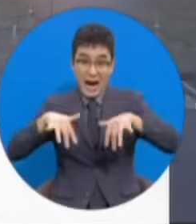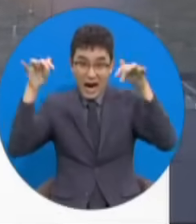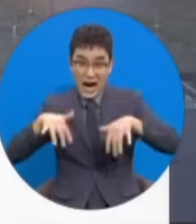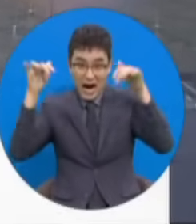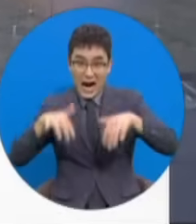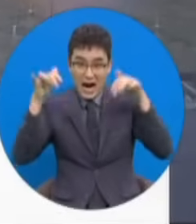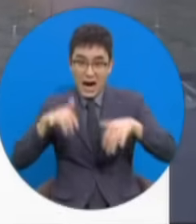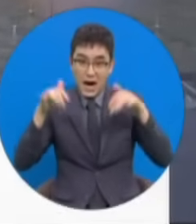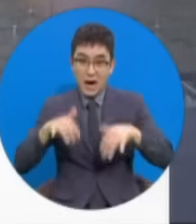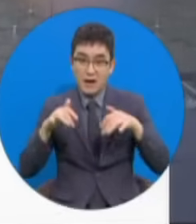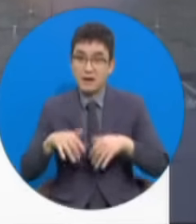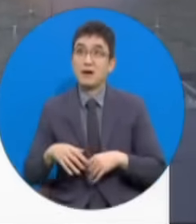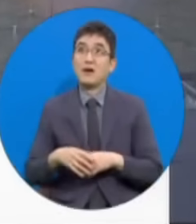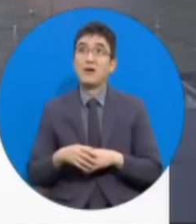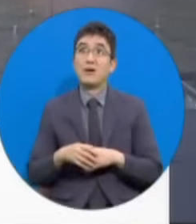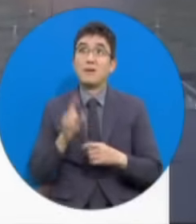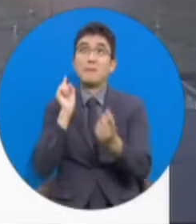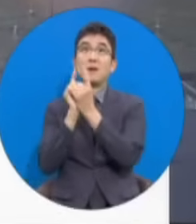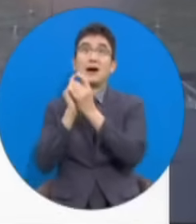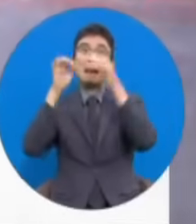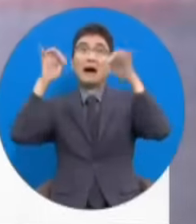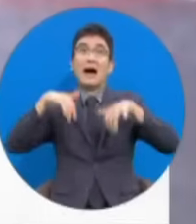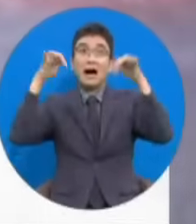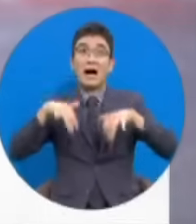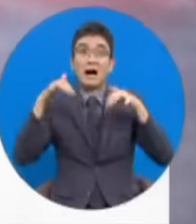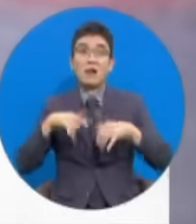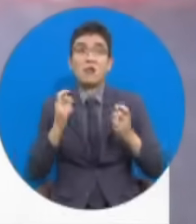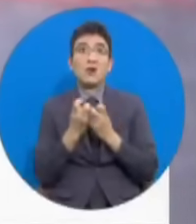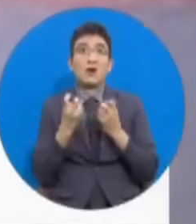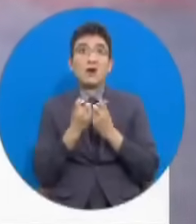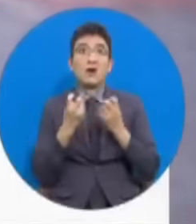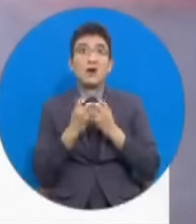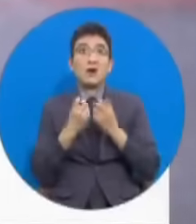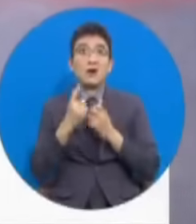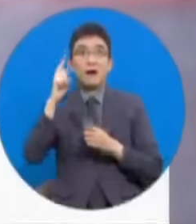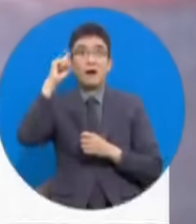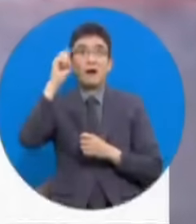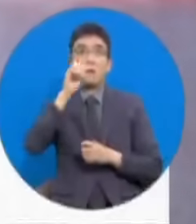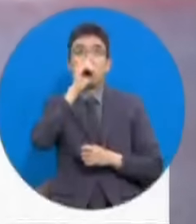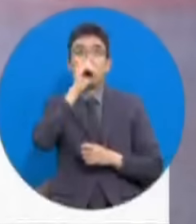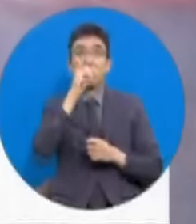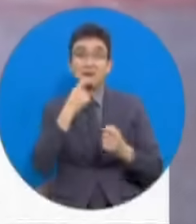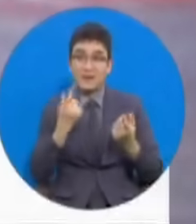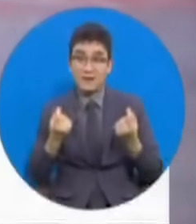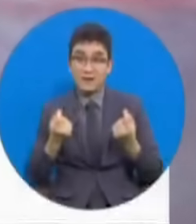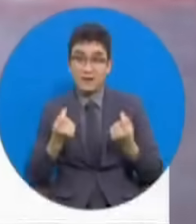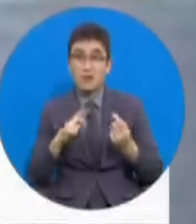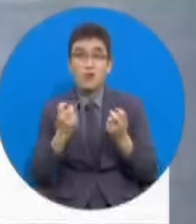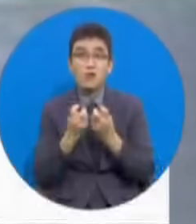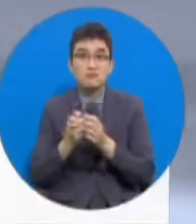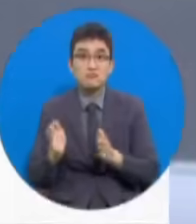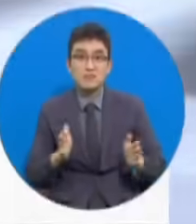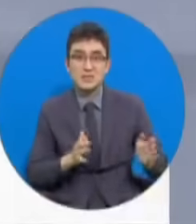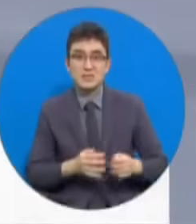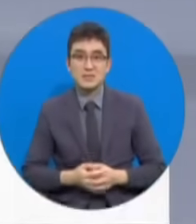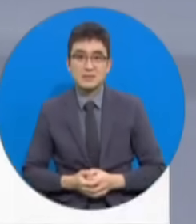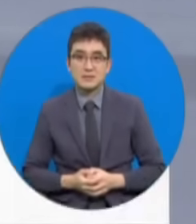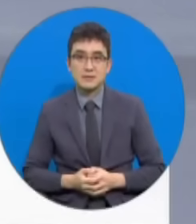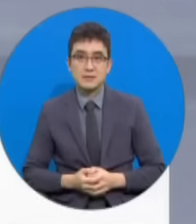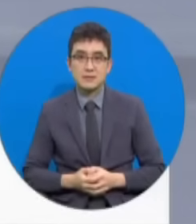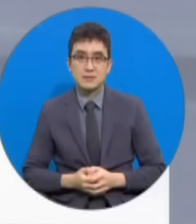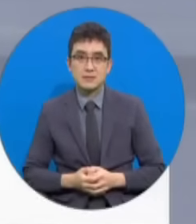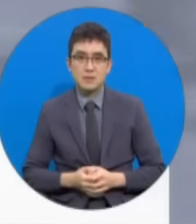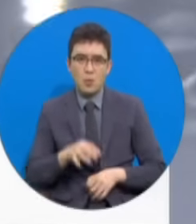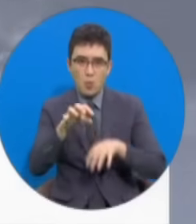비가 집중적으로 내리는 비를 맞닥뜨리면은 야 이거 어떻게 해야 되지 싶거든요. 이럴 때 어떻게 해야 됩니까? 일단은 좀 이렇게 취약